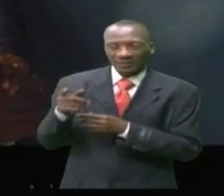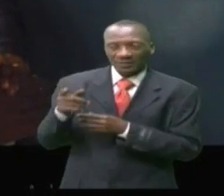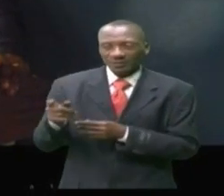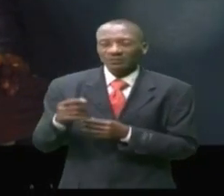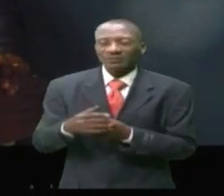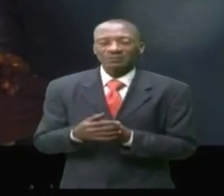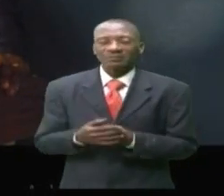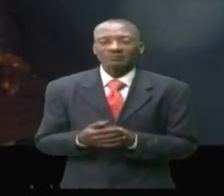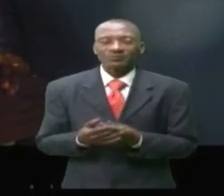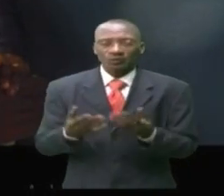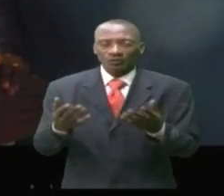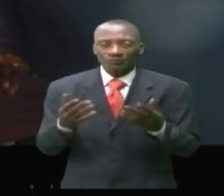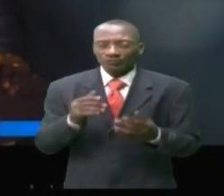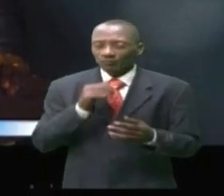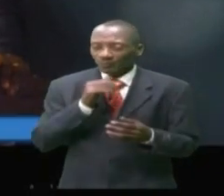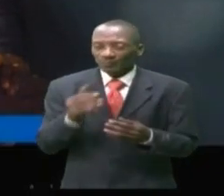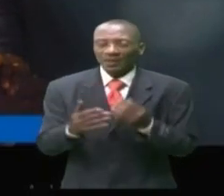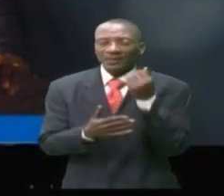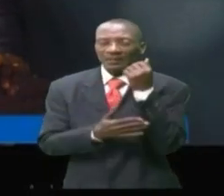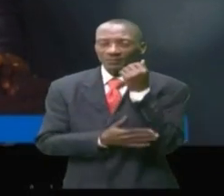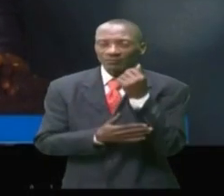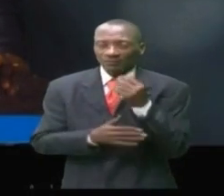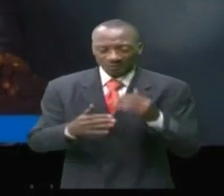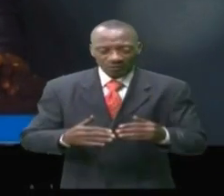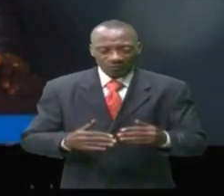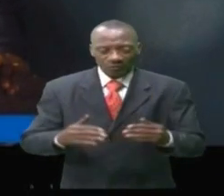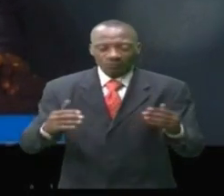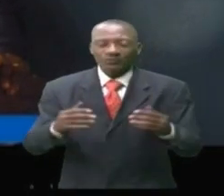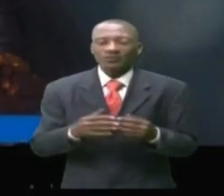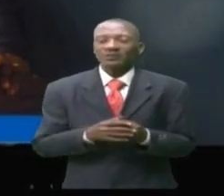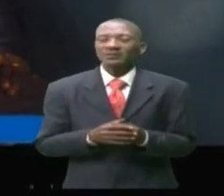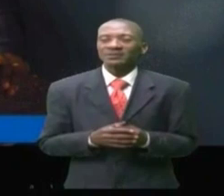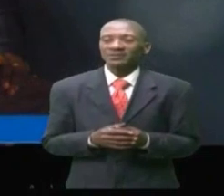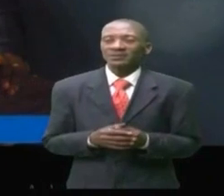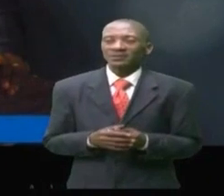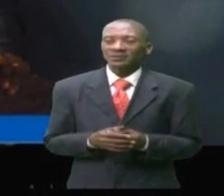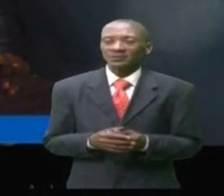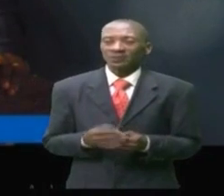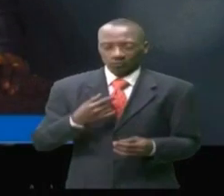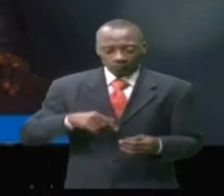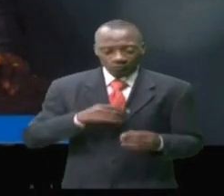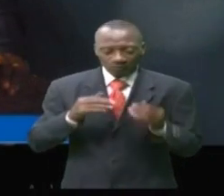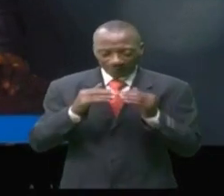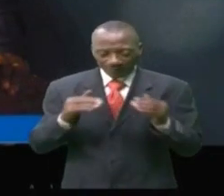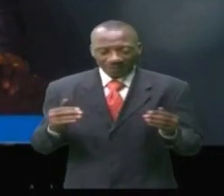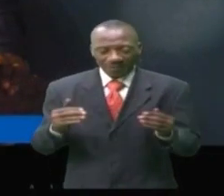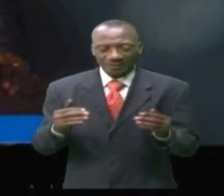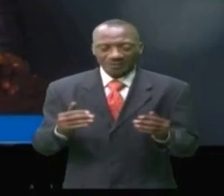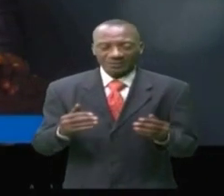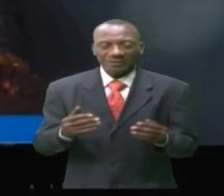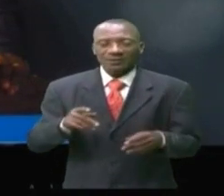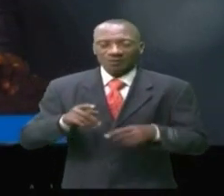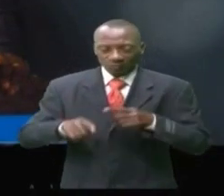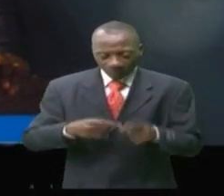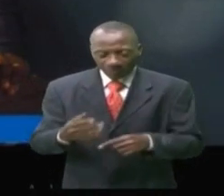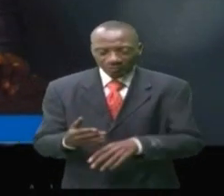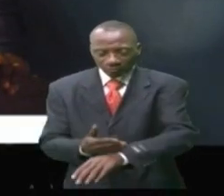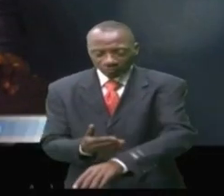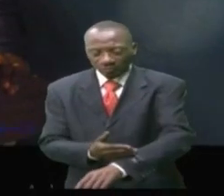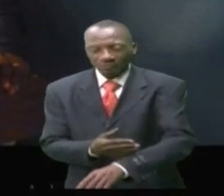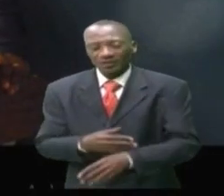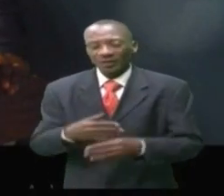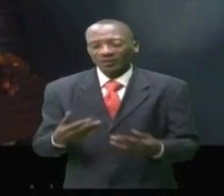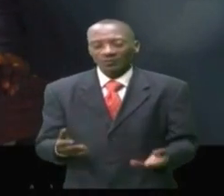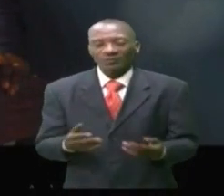massivement à ce sondage qui durera 2 semaines et qui prendra en compte vos missions